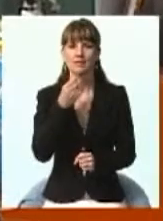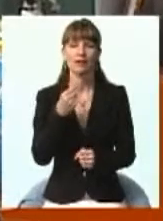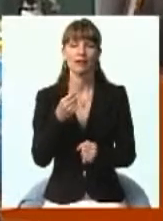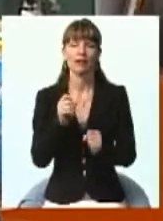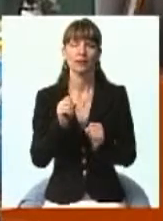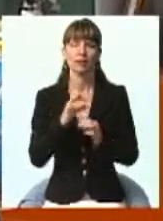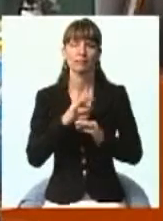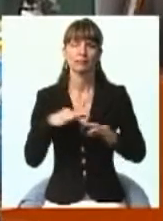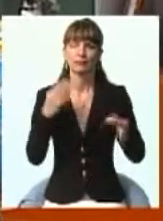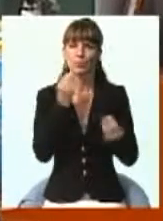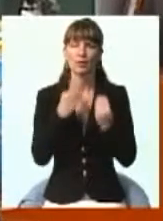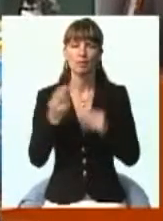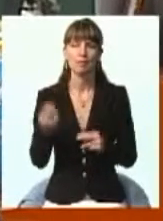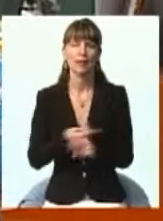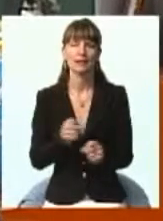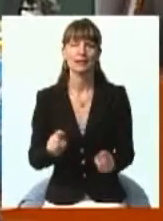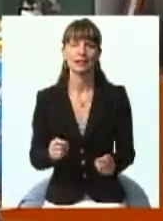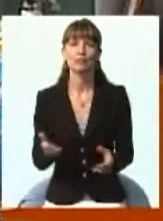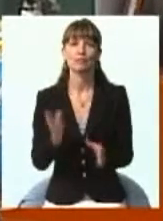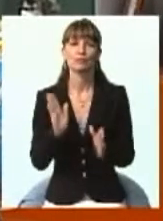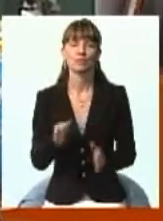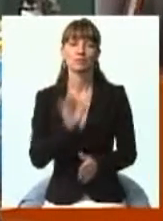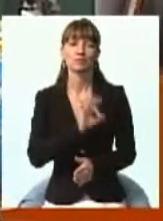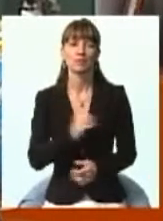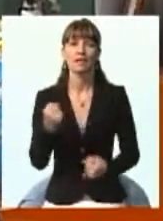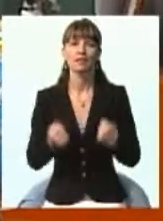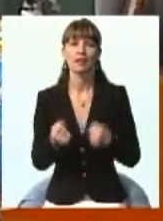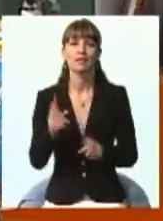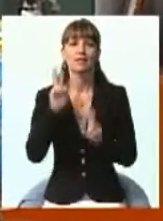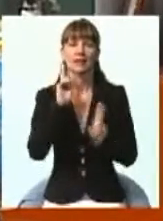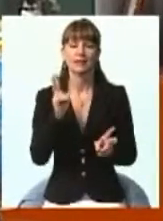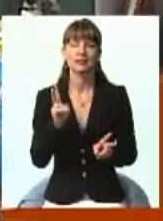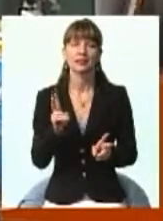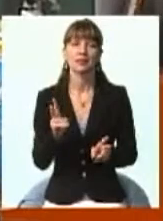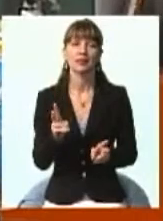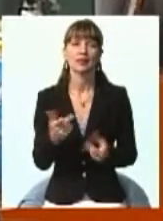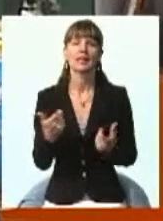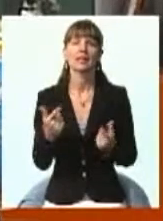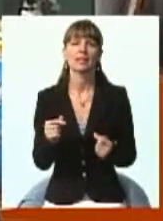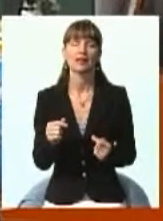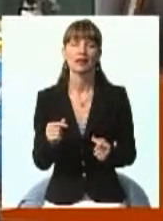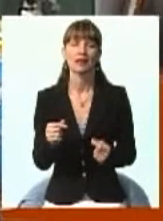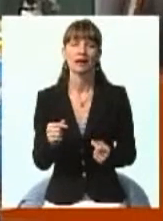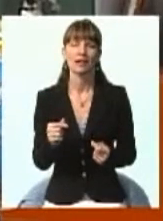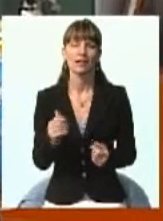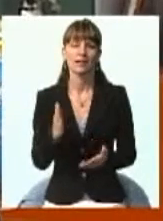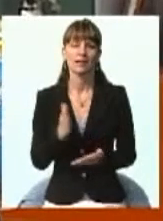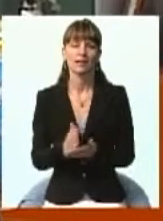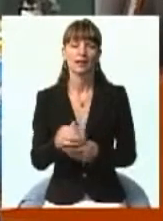золота? Як ми будемо користуватися автомобілями, не знаю, де що